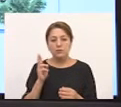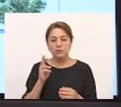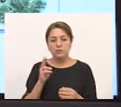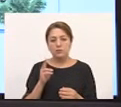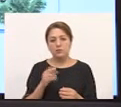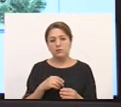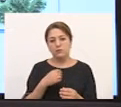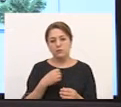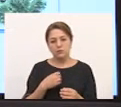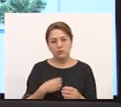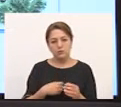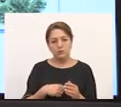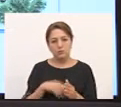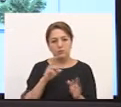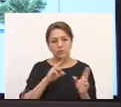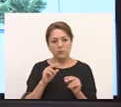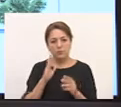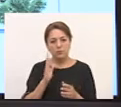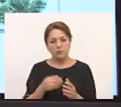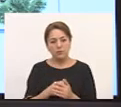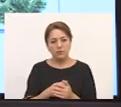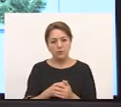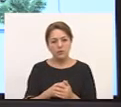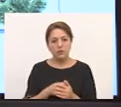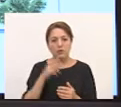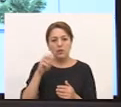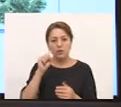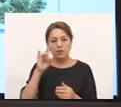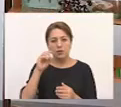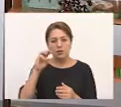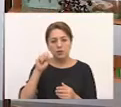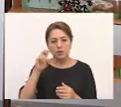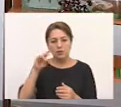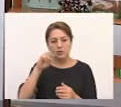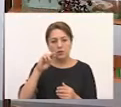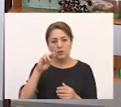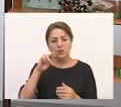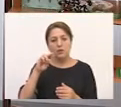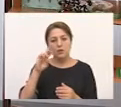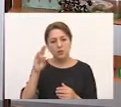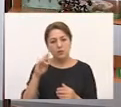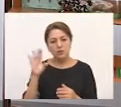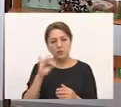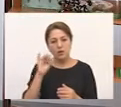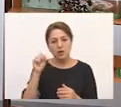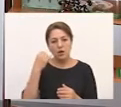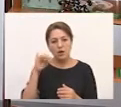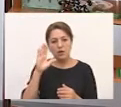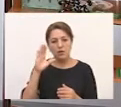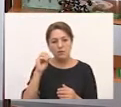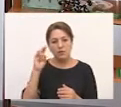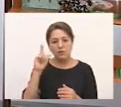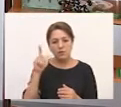повезет. Удача будет сопутствовать Д'Артаньяну и Айвенго. Что случится с нашим Петрушей